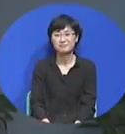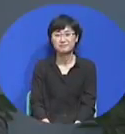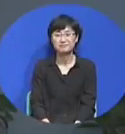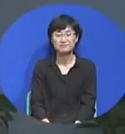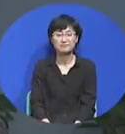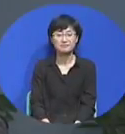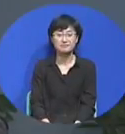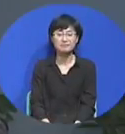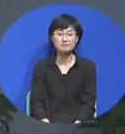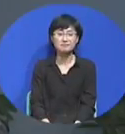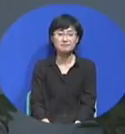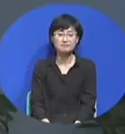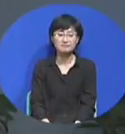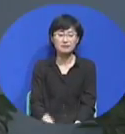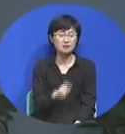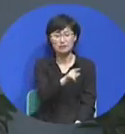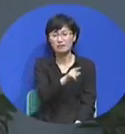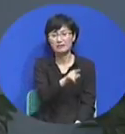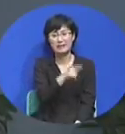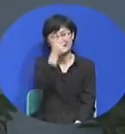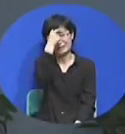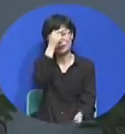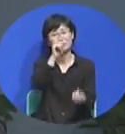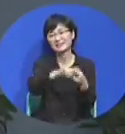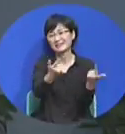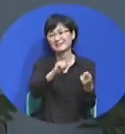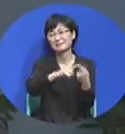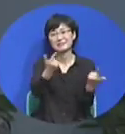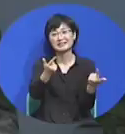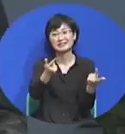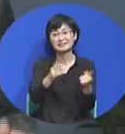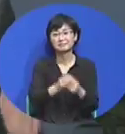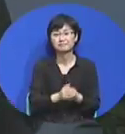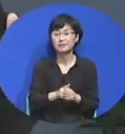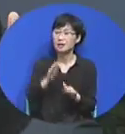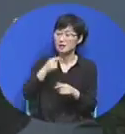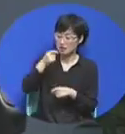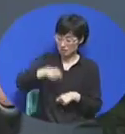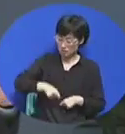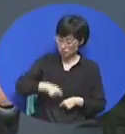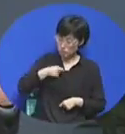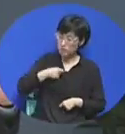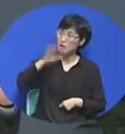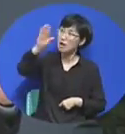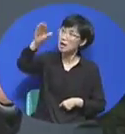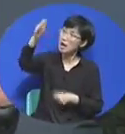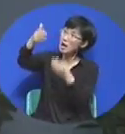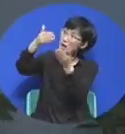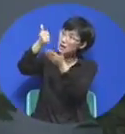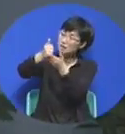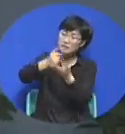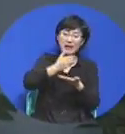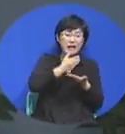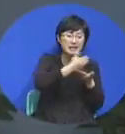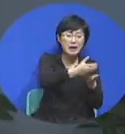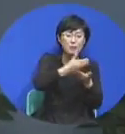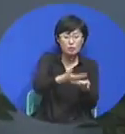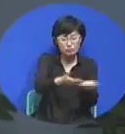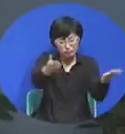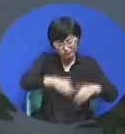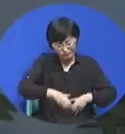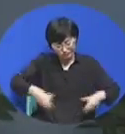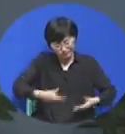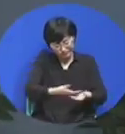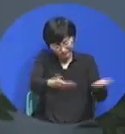all of my enemies. That's a hard prayer to pray for me. 저는 그거 어려워요. It's hard for me. 저는요, 하나님 다 양보하고 내 복음만 전하게 주십시오,